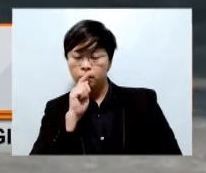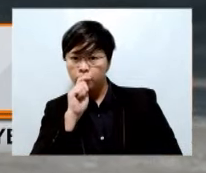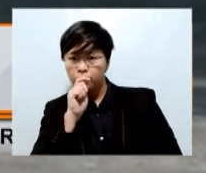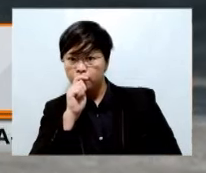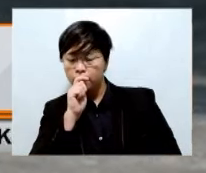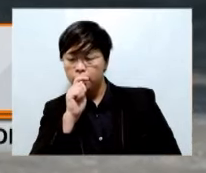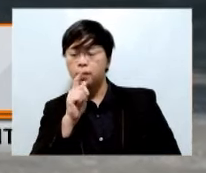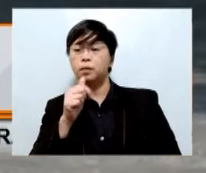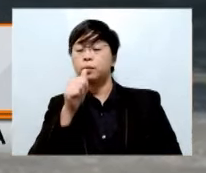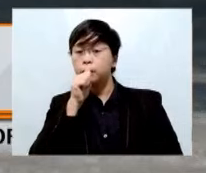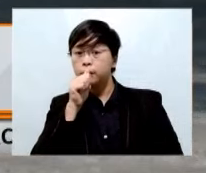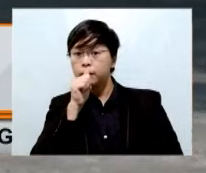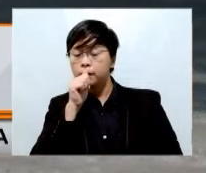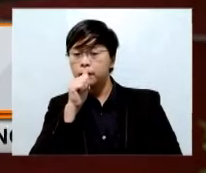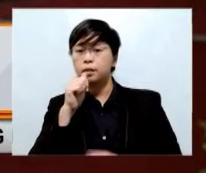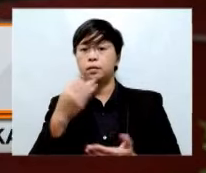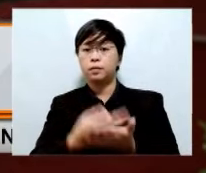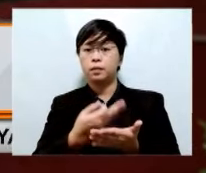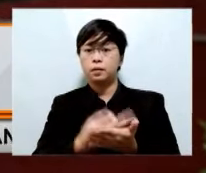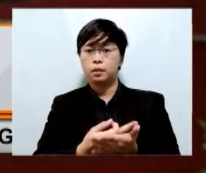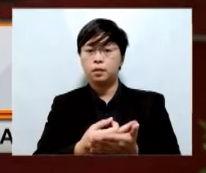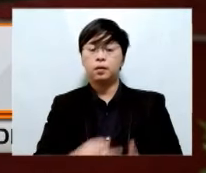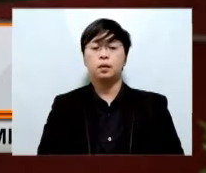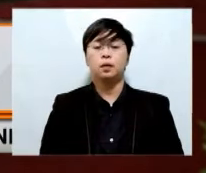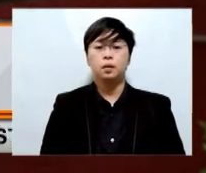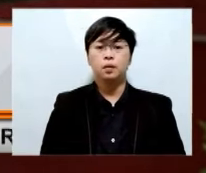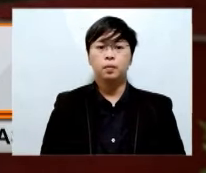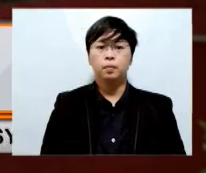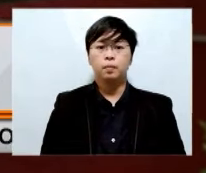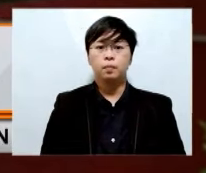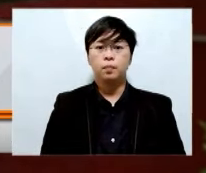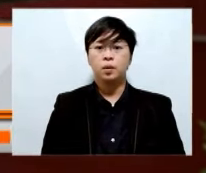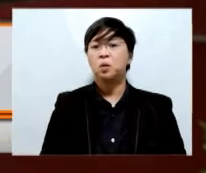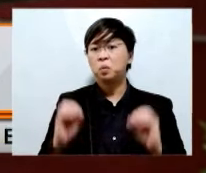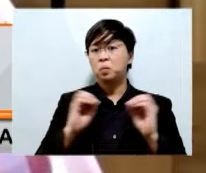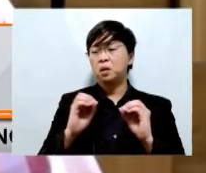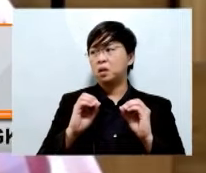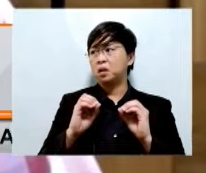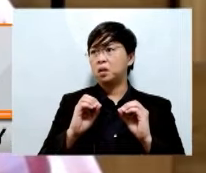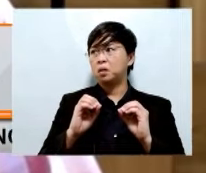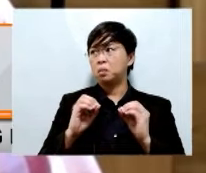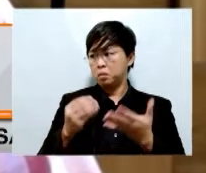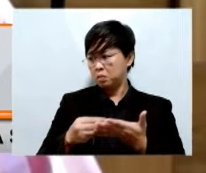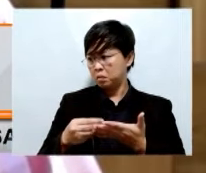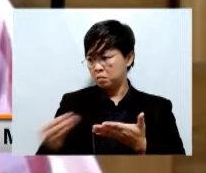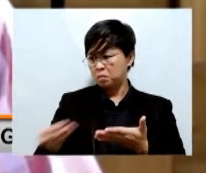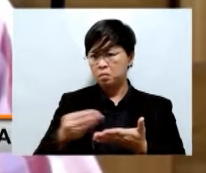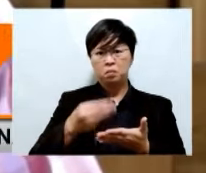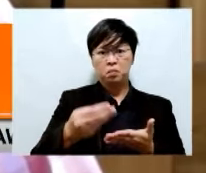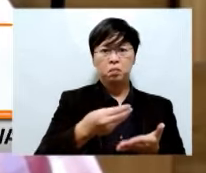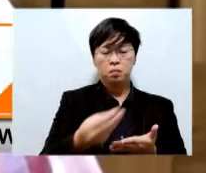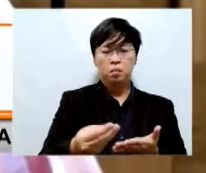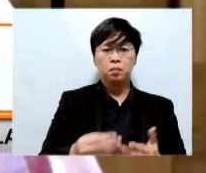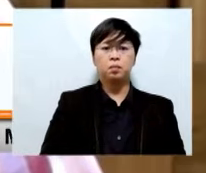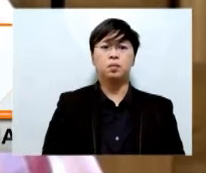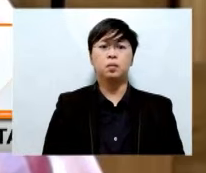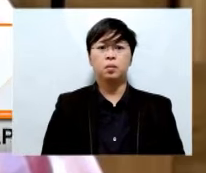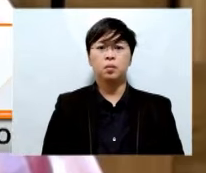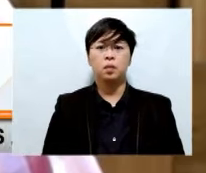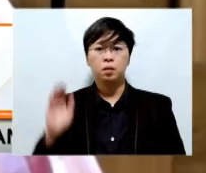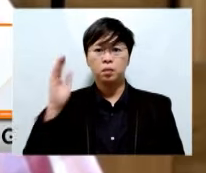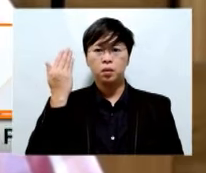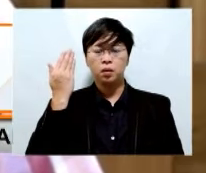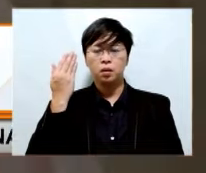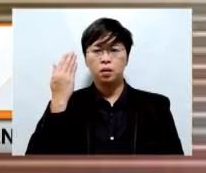youth leadership summits ng AFP kahit wala namang ginastos ang DepEd dito. Obviously, there was a betrayal of public trust at saka